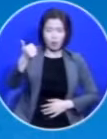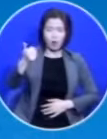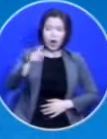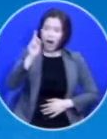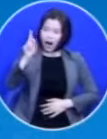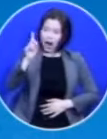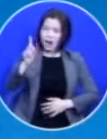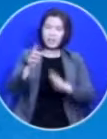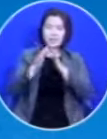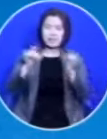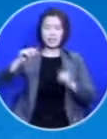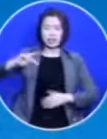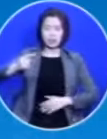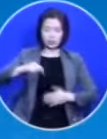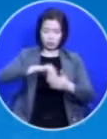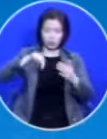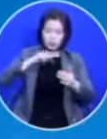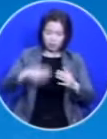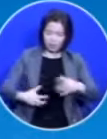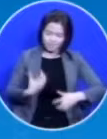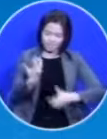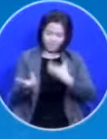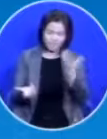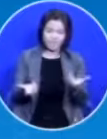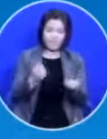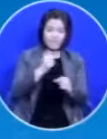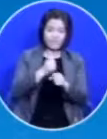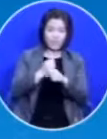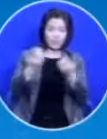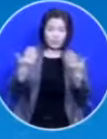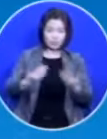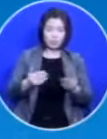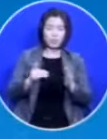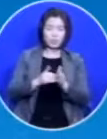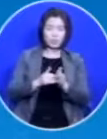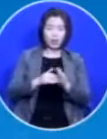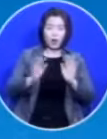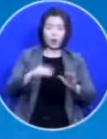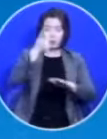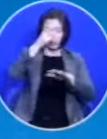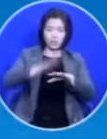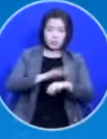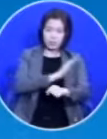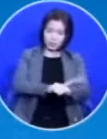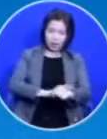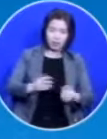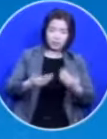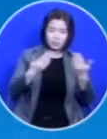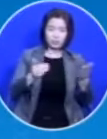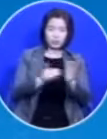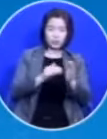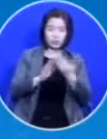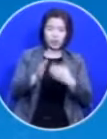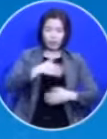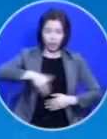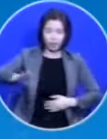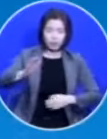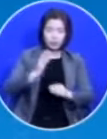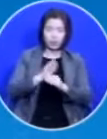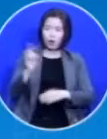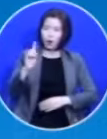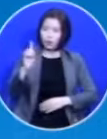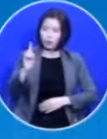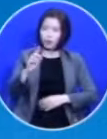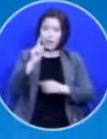한 사람이라도 그냥 속 다 뒤집어 넣지 오늘도 여러분 예배 잘 드리고 가다가 아고 어떤 한